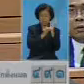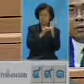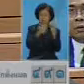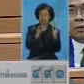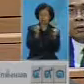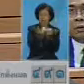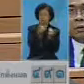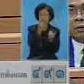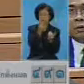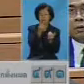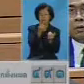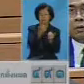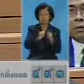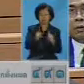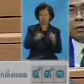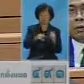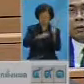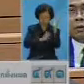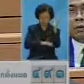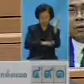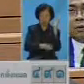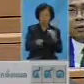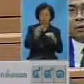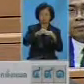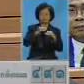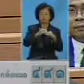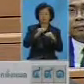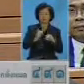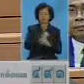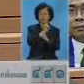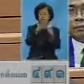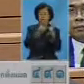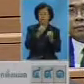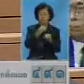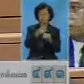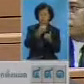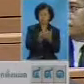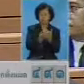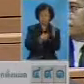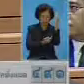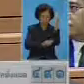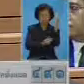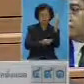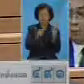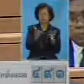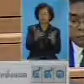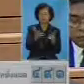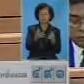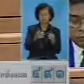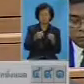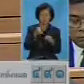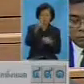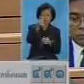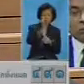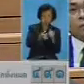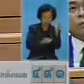ระทบแค่2ด้านแต่ด้านในภาคใต้เนี่ยเพิ่มความปลอดภัยชีวิตทรัพย์สินอีกไหนจะตัดยางไม่ได้พอจะไปตัดยาง